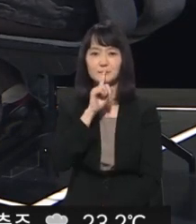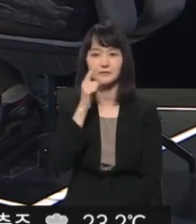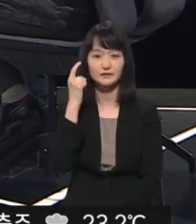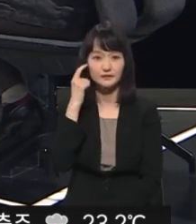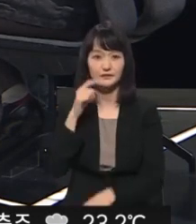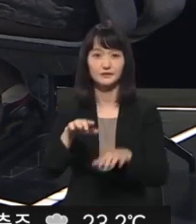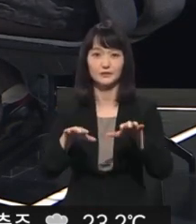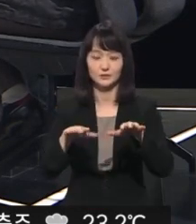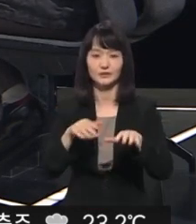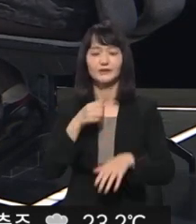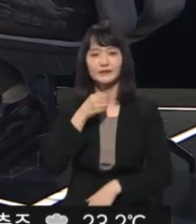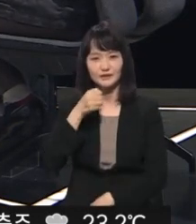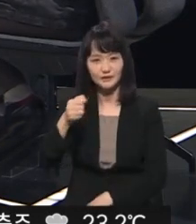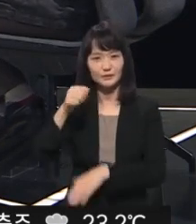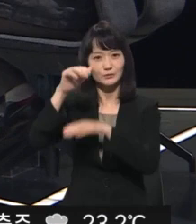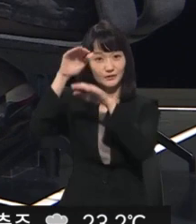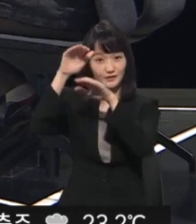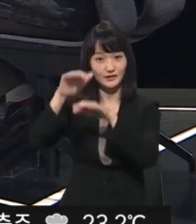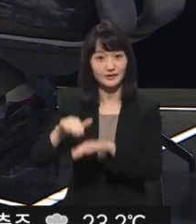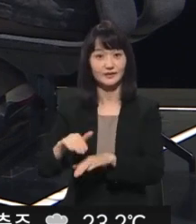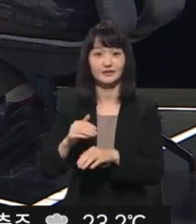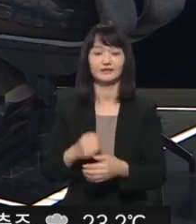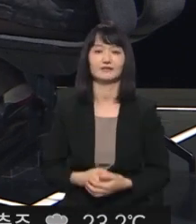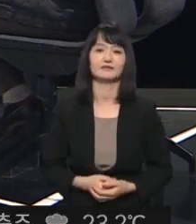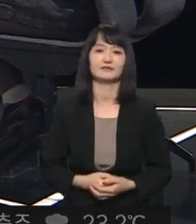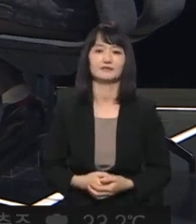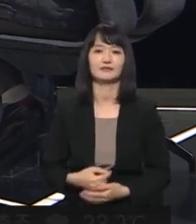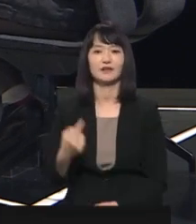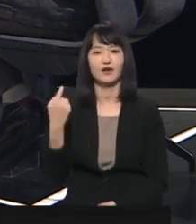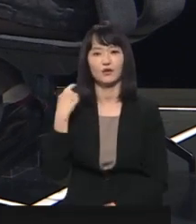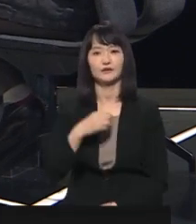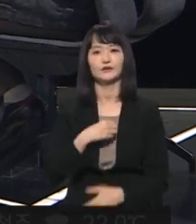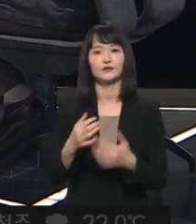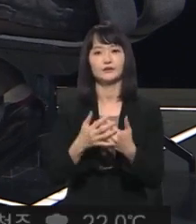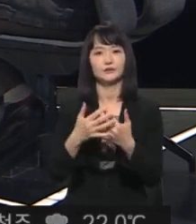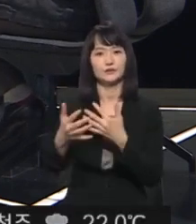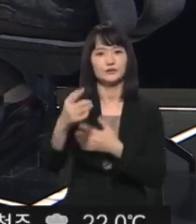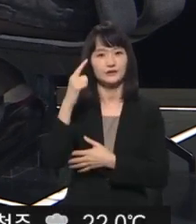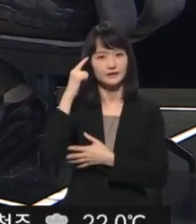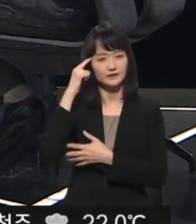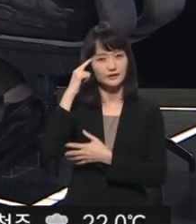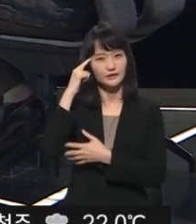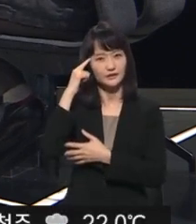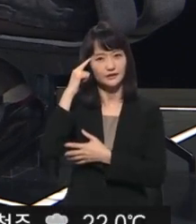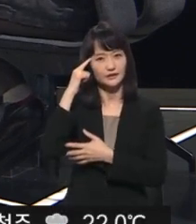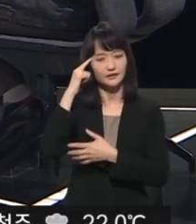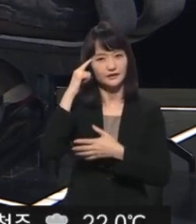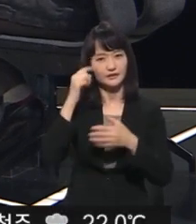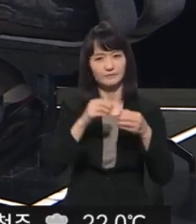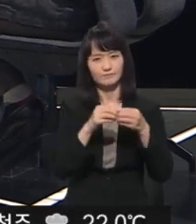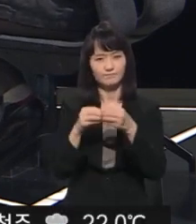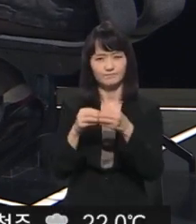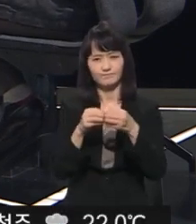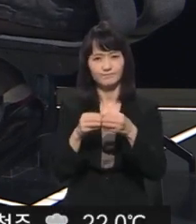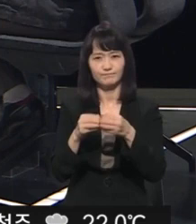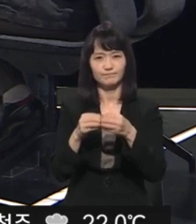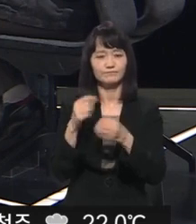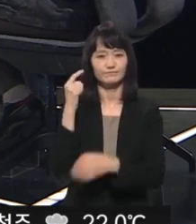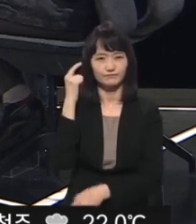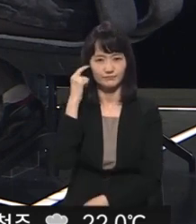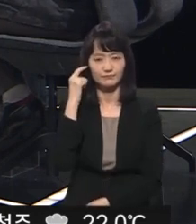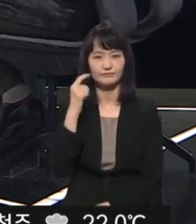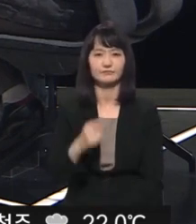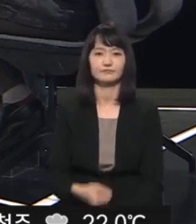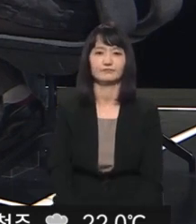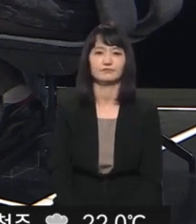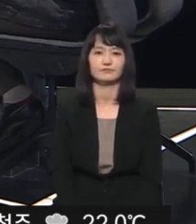오늘 한 인터뷰에서 어제 내 총장 에서 의견이 팽팽했다 라고 주장했는데 요 직접 들어보겠습니다